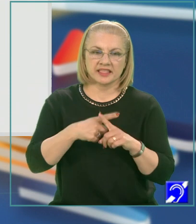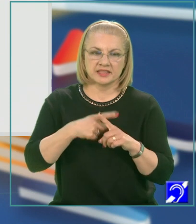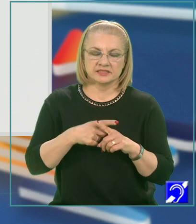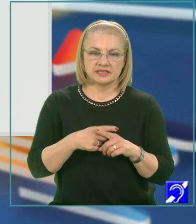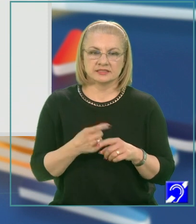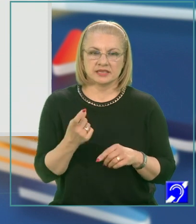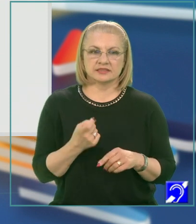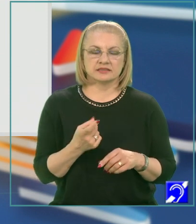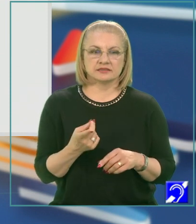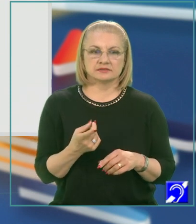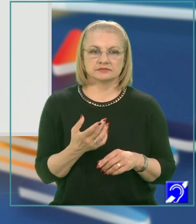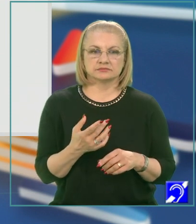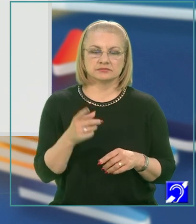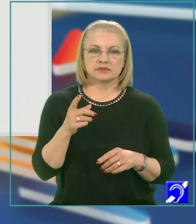dintre